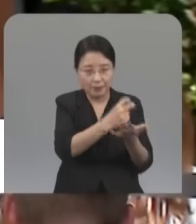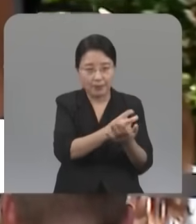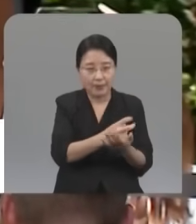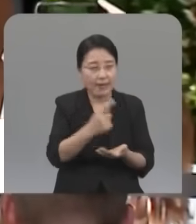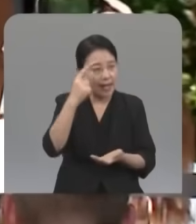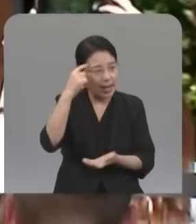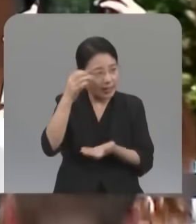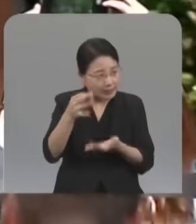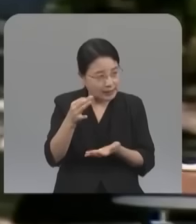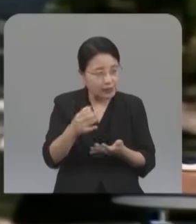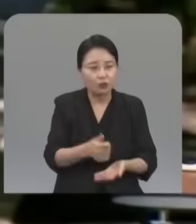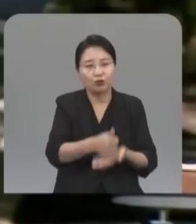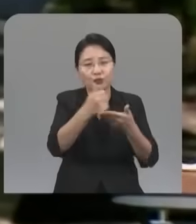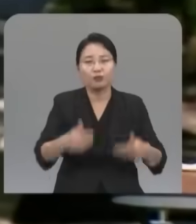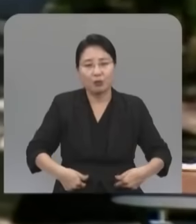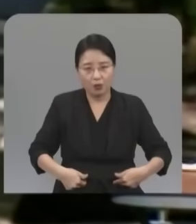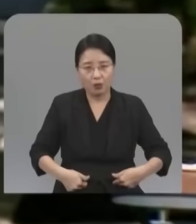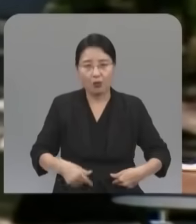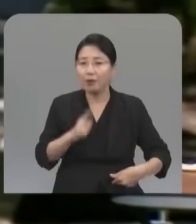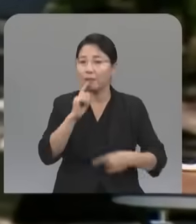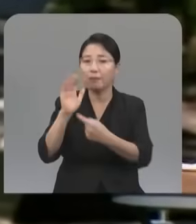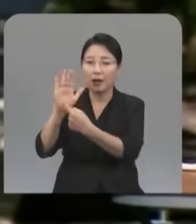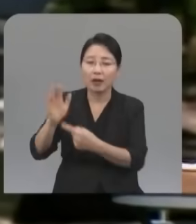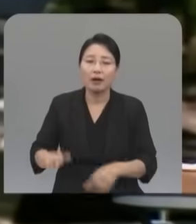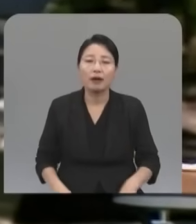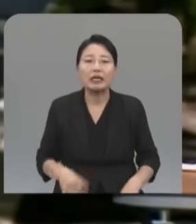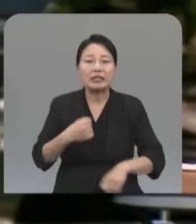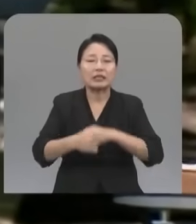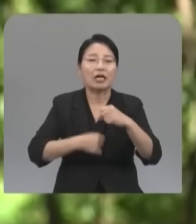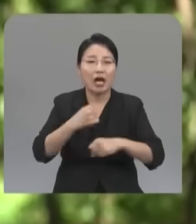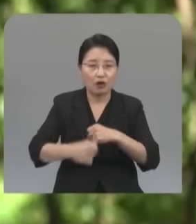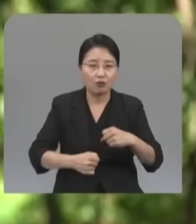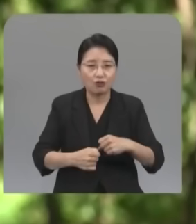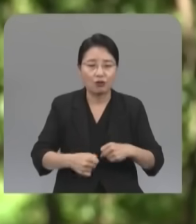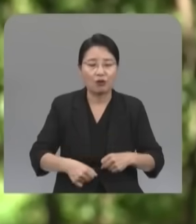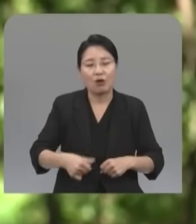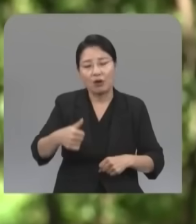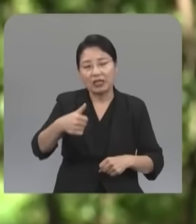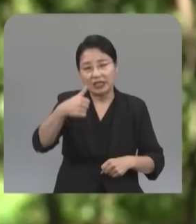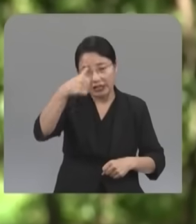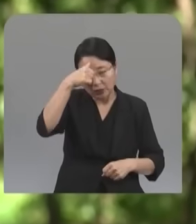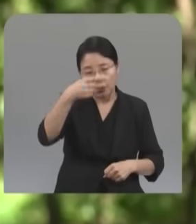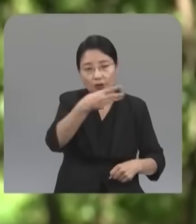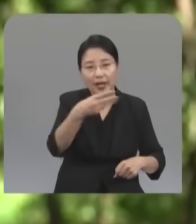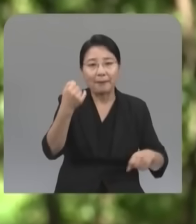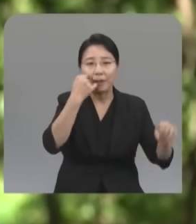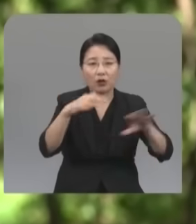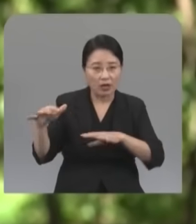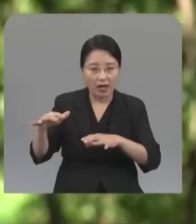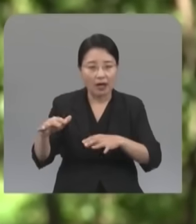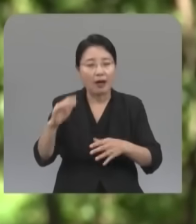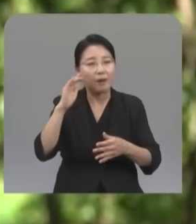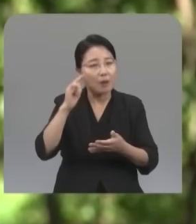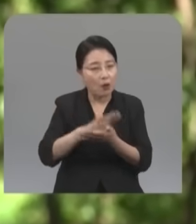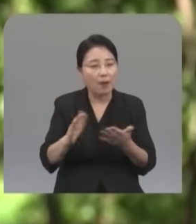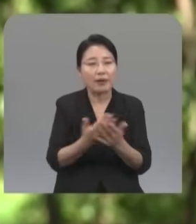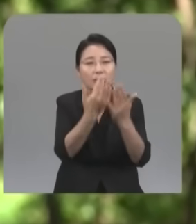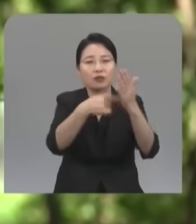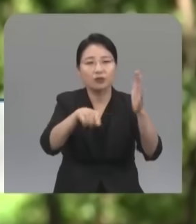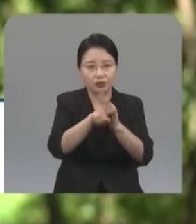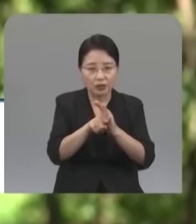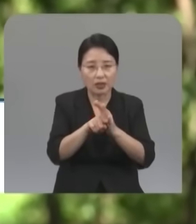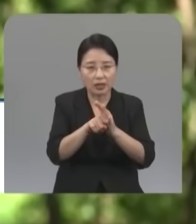있다고 밝혔습니다. 그러면서 자유롭고 열린 인도태평양 증진을 지향점으로 꼽았습니다.